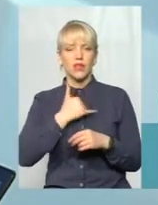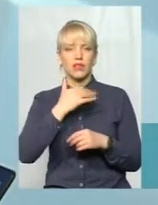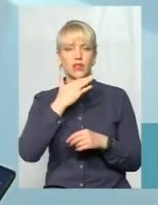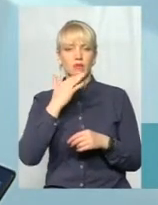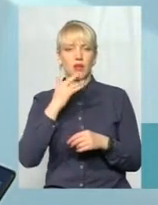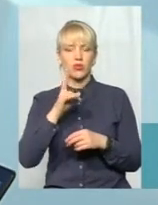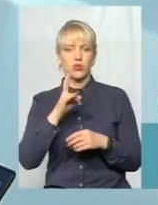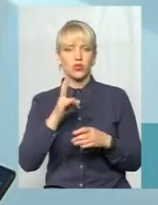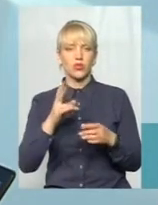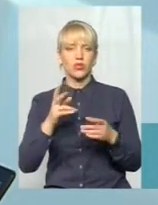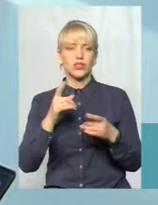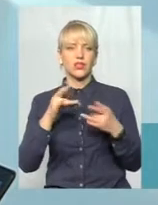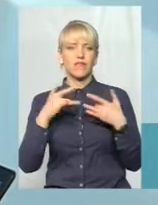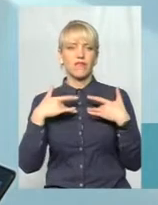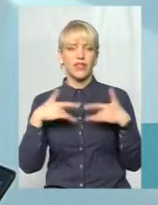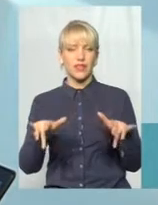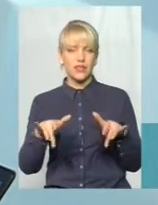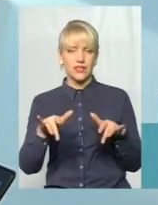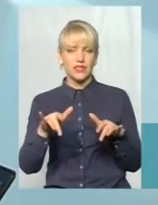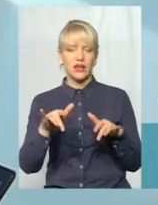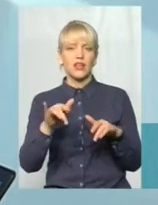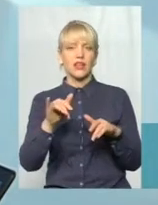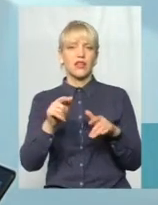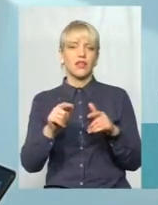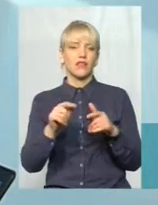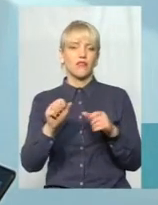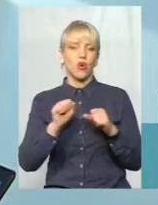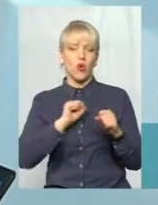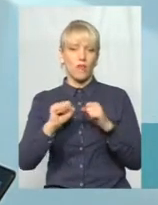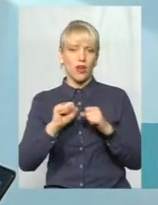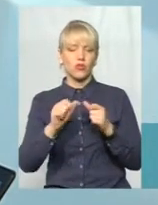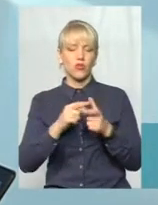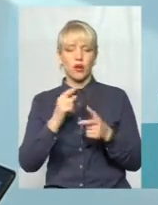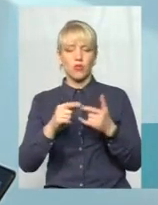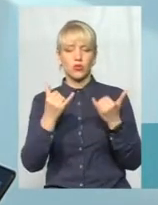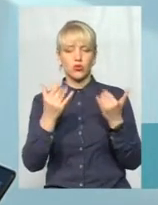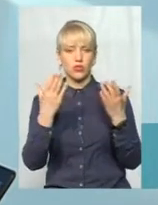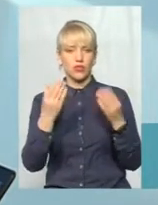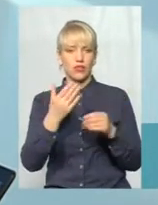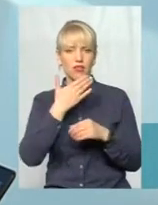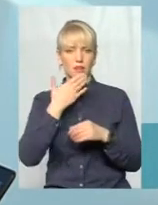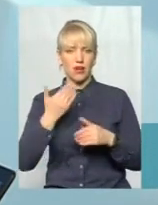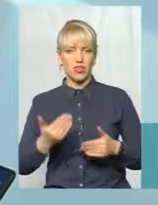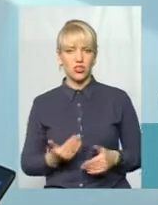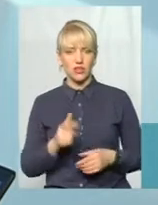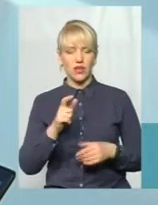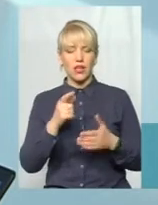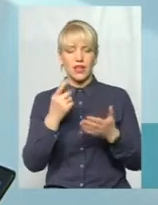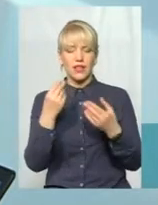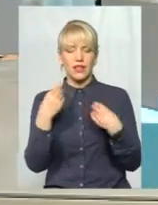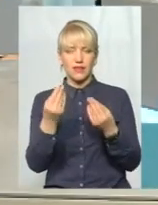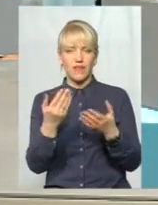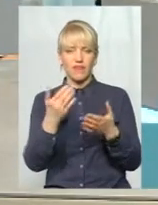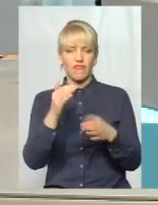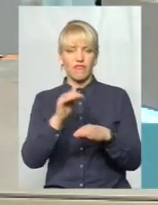або змінився в командуванні, або їх там на сьогодні вже немає в живих. Підтвердити факт, дати якусь довідку, якесь доручення,